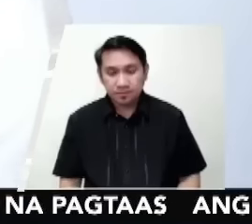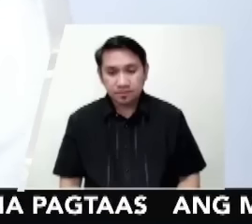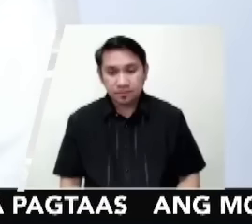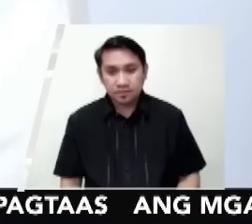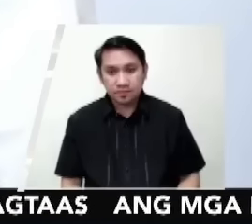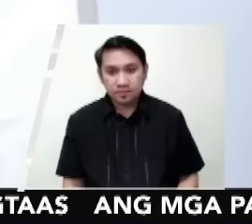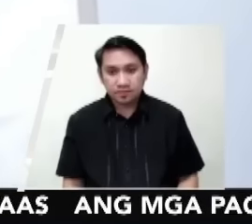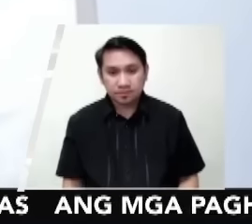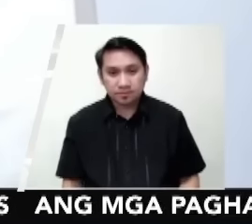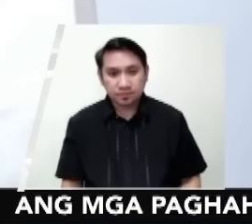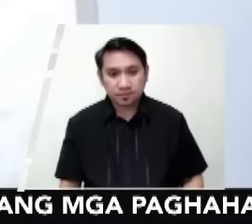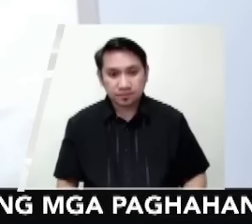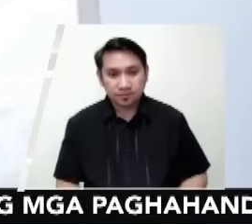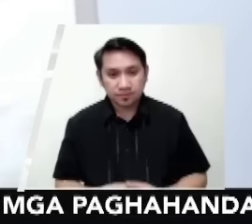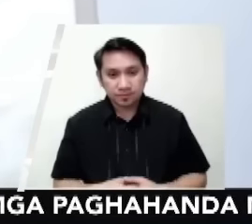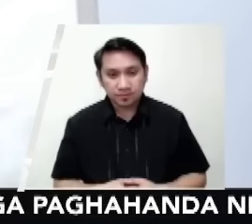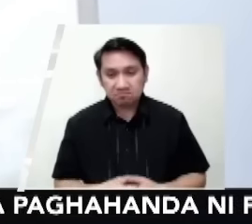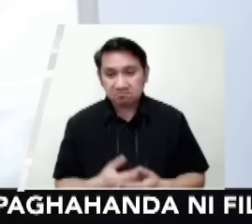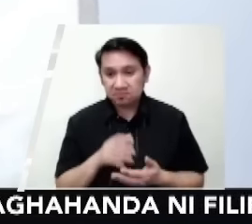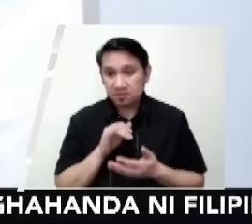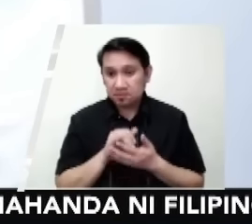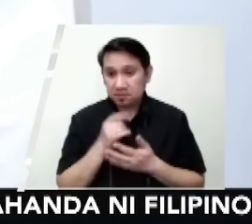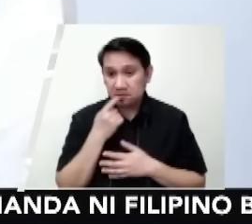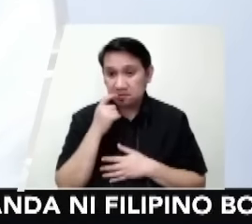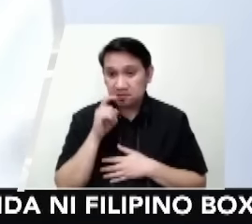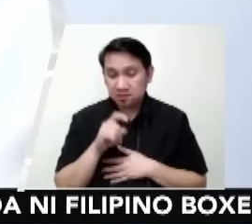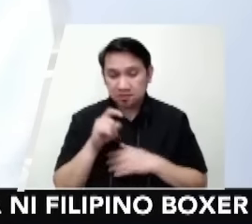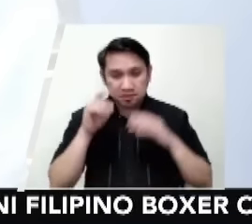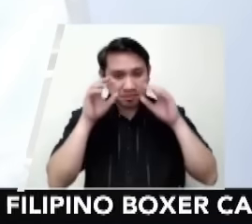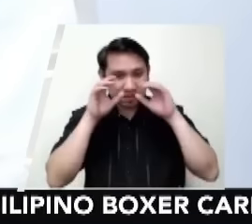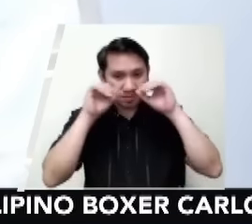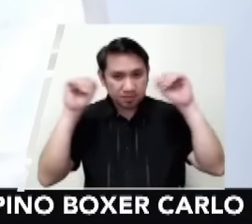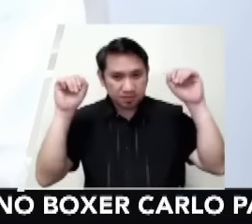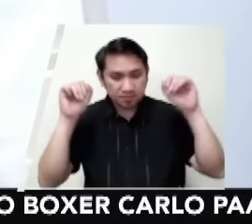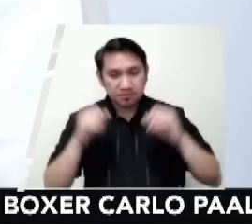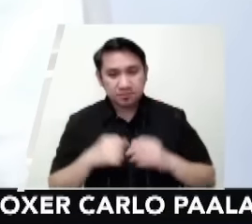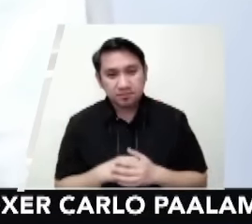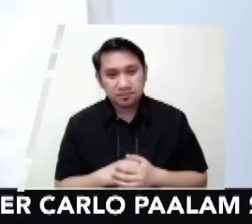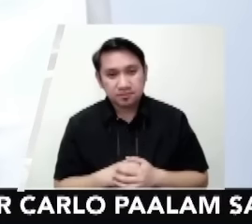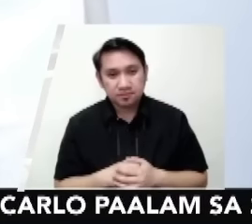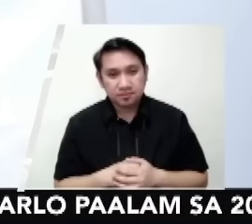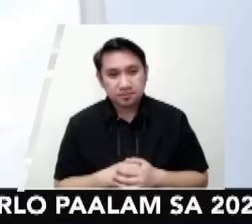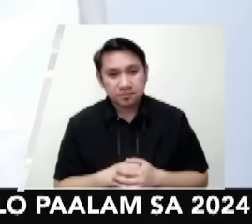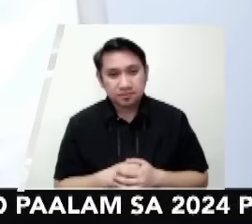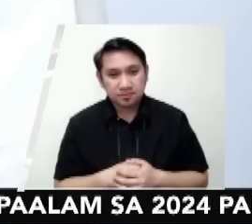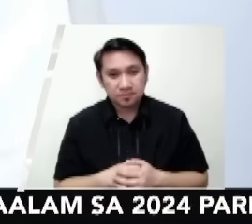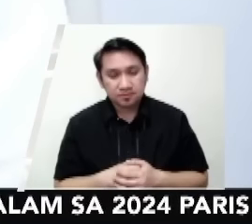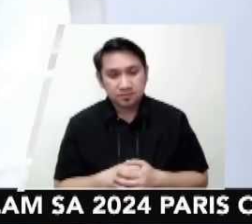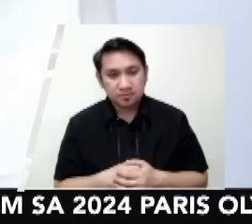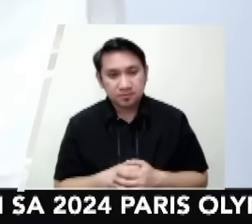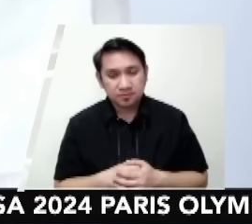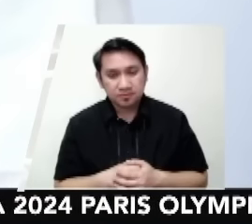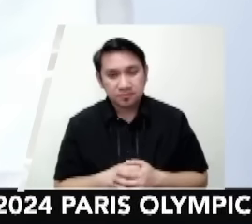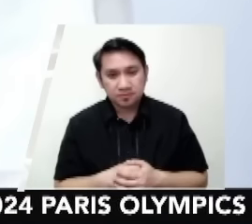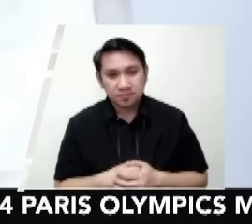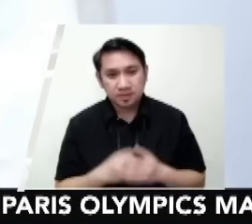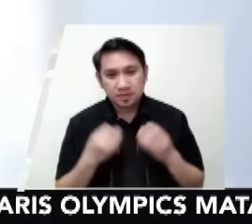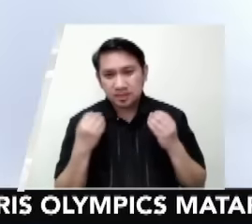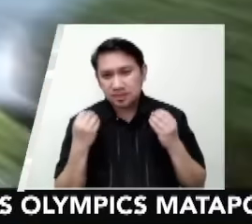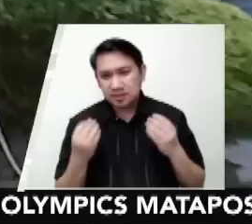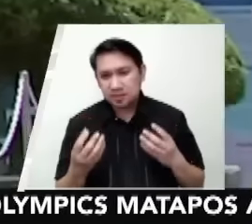Yan ang marching order sa akin ng ating Pangulo. Look into this cybercrime. Ang dami ng